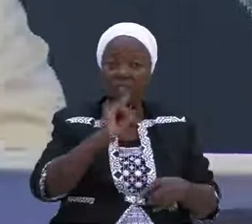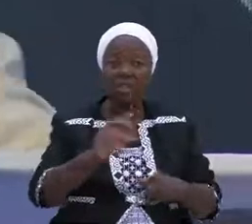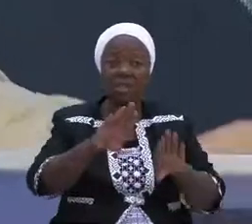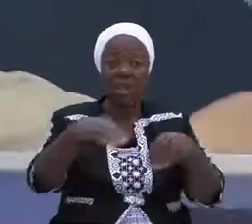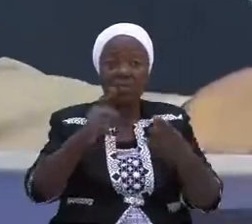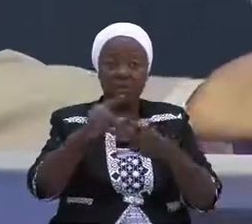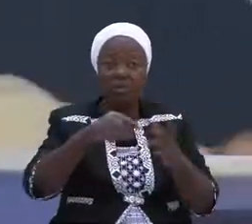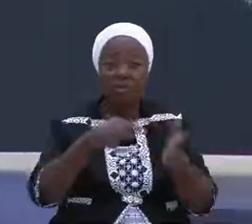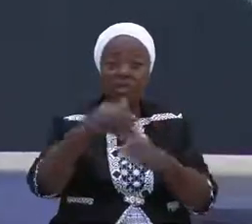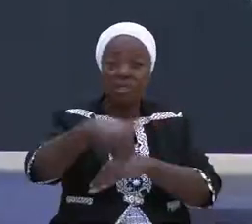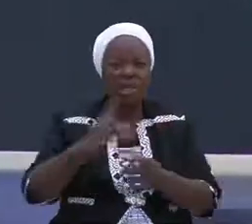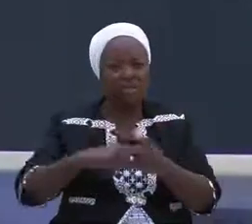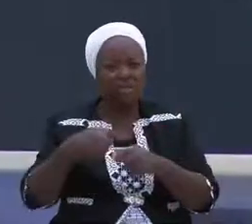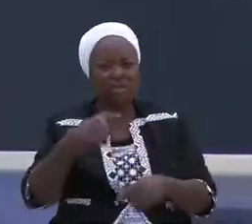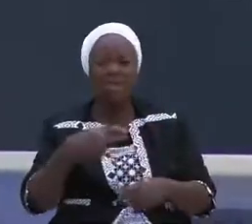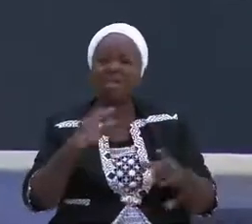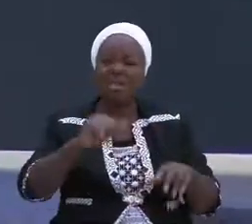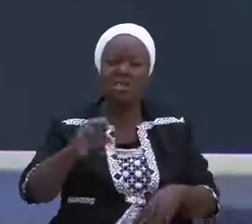soir, et tu dis, oui Seigneur,